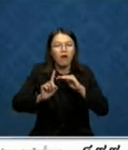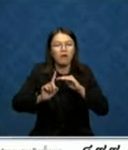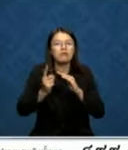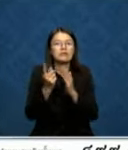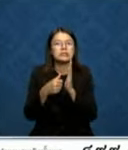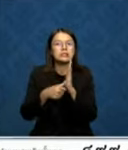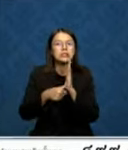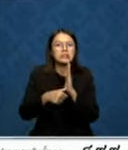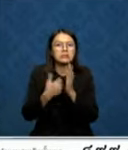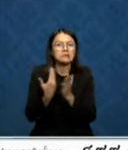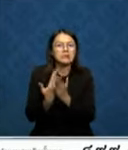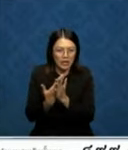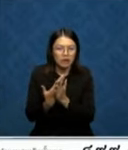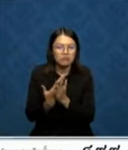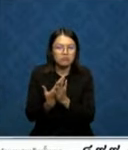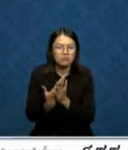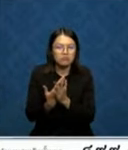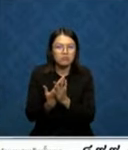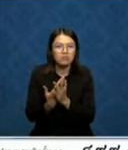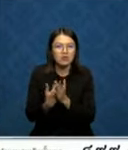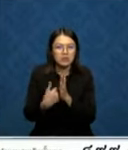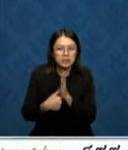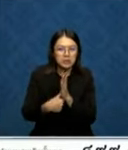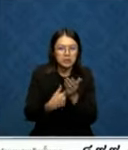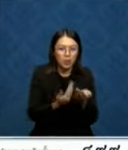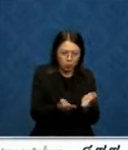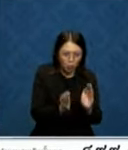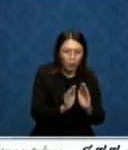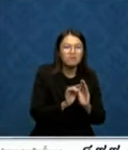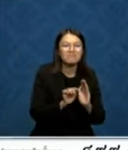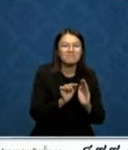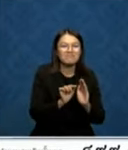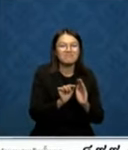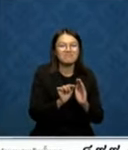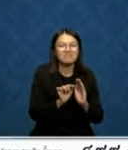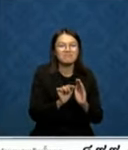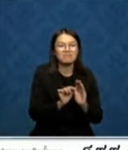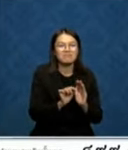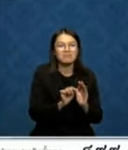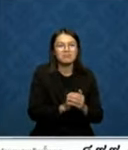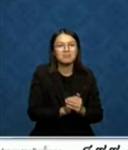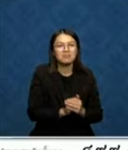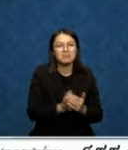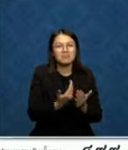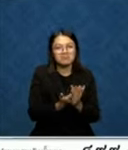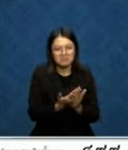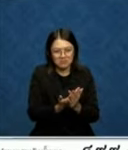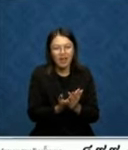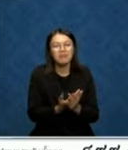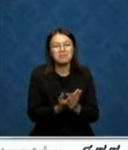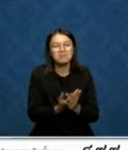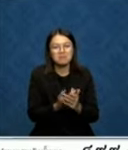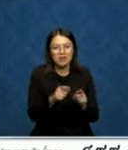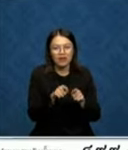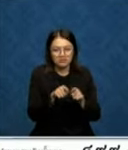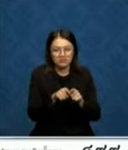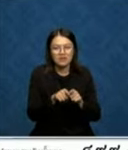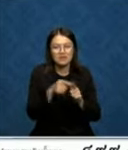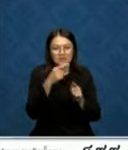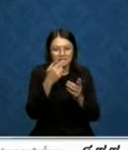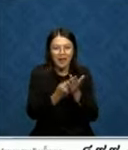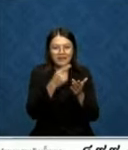หนี้สาธารณะและหนี้ครัวเรือนซึ่งเป็นเรื่องของเงินบาทไม่ได้เกี่ยว